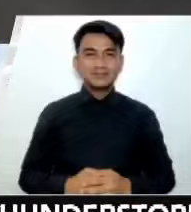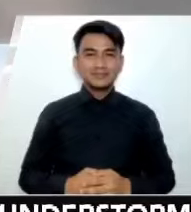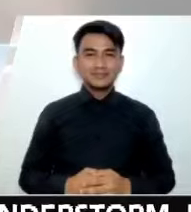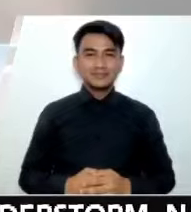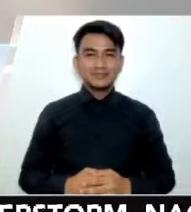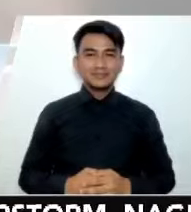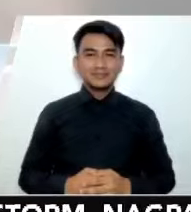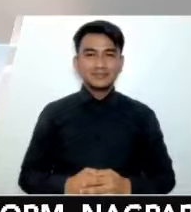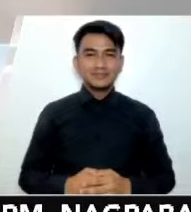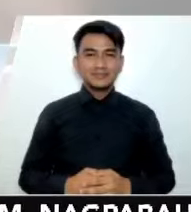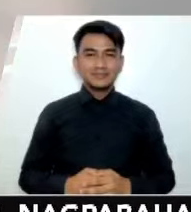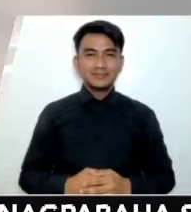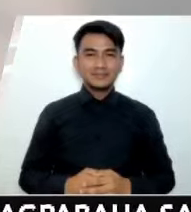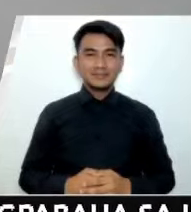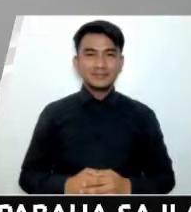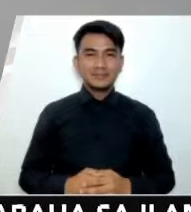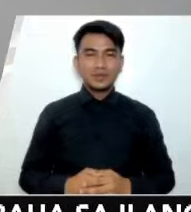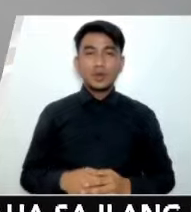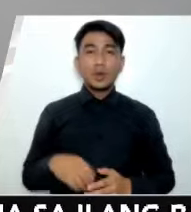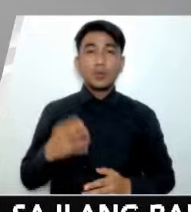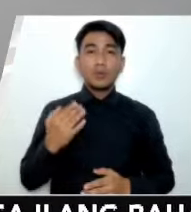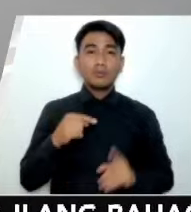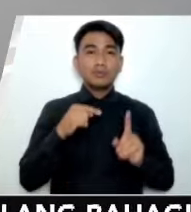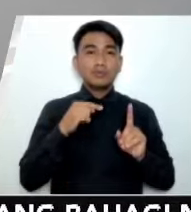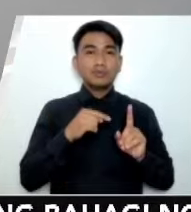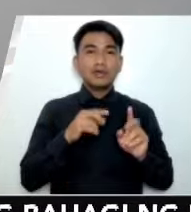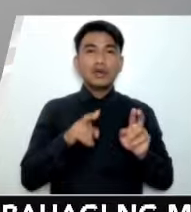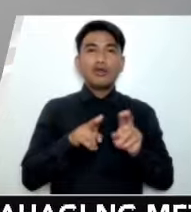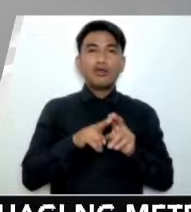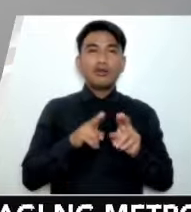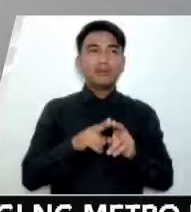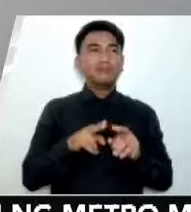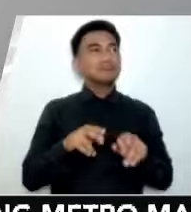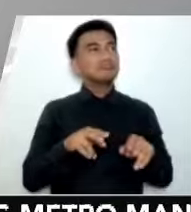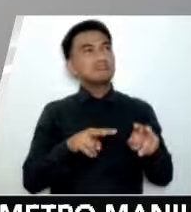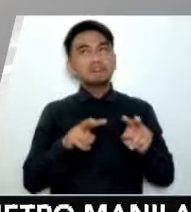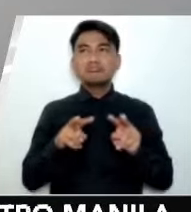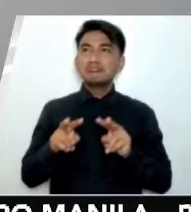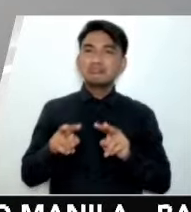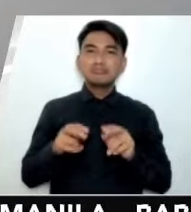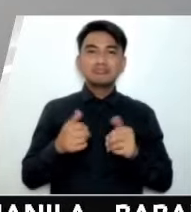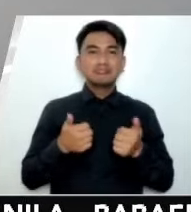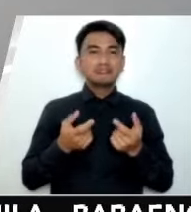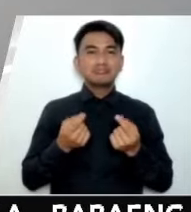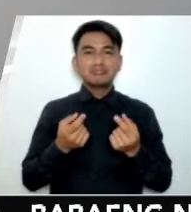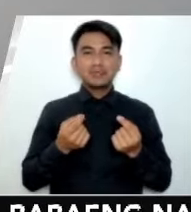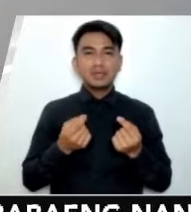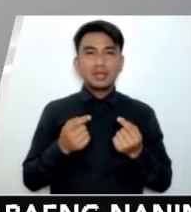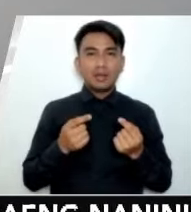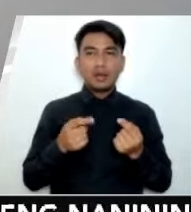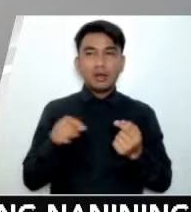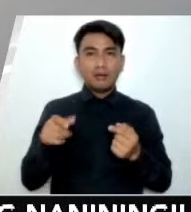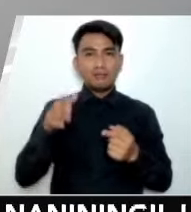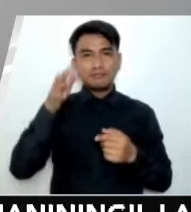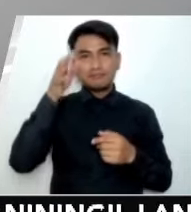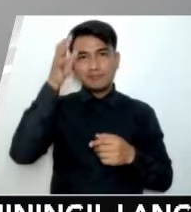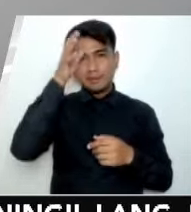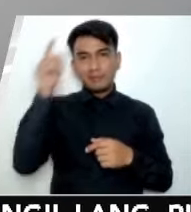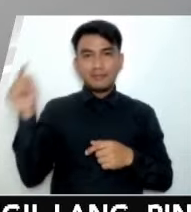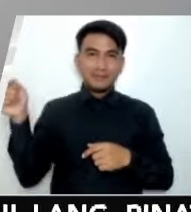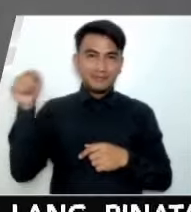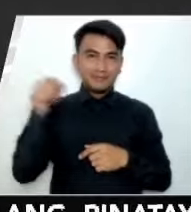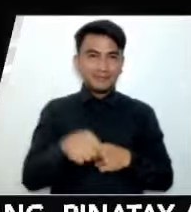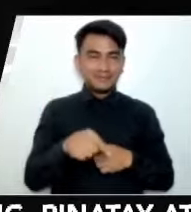Wala kasing kamalay-malay ang 7 years old na si Sacristan Balbuena na umuwi ang kanyang daddy Christian na